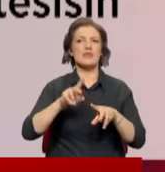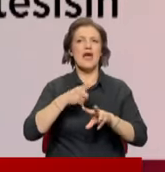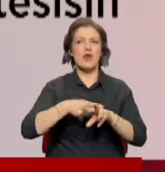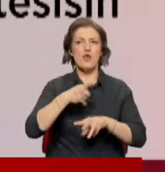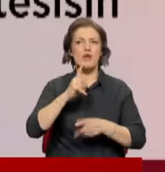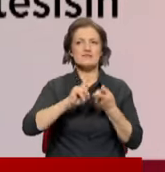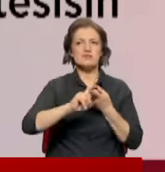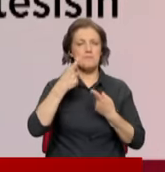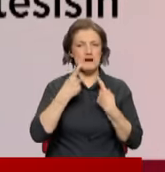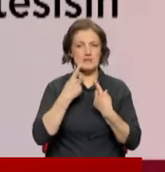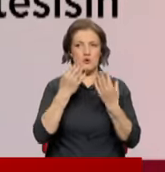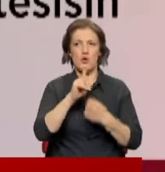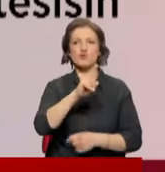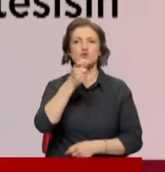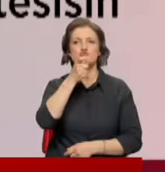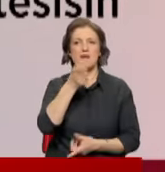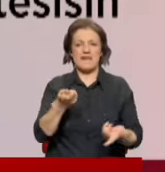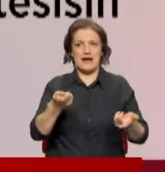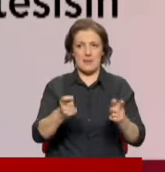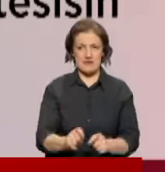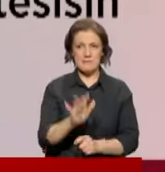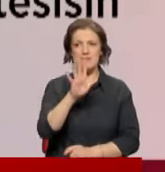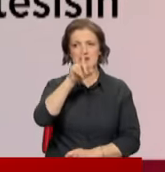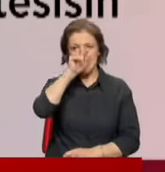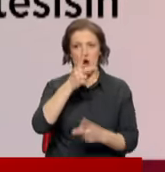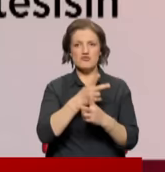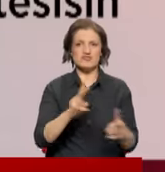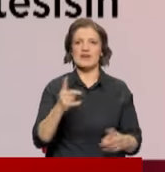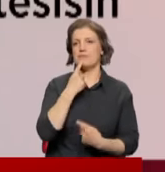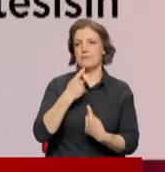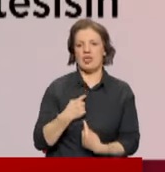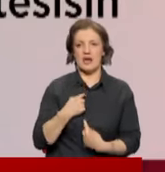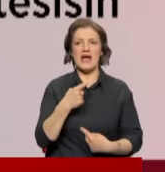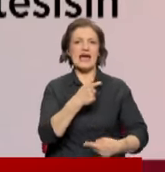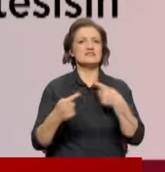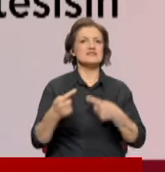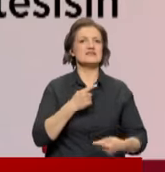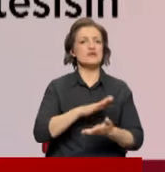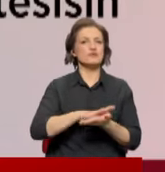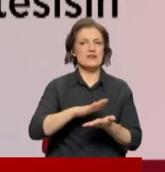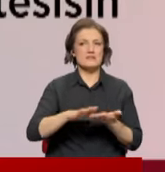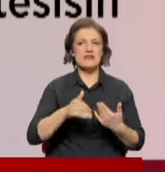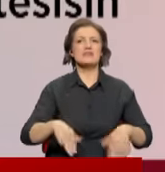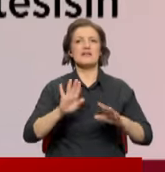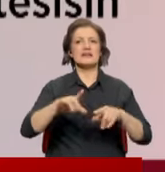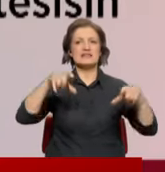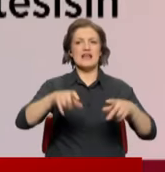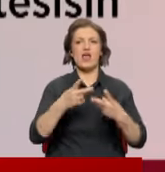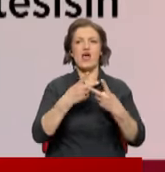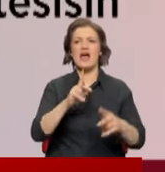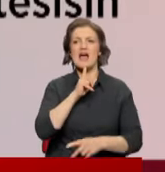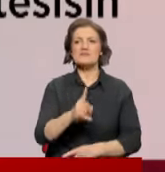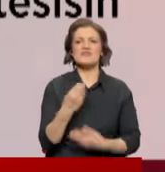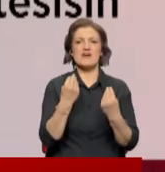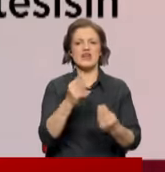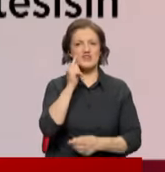bakıma gireceğini, 19 Şubat'ta kapatılacağını, 5 Mart'ta açılacağını söyledi. Eksiklikler giderilmeden tesisin